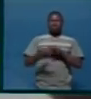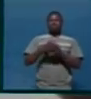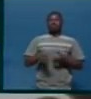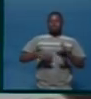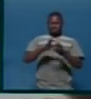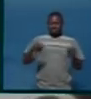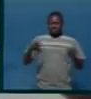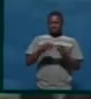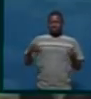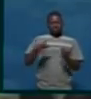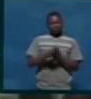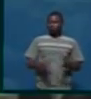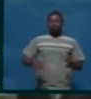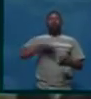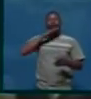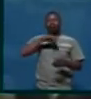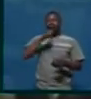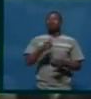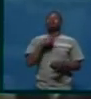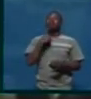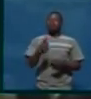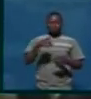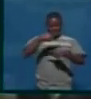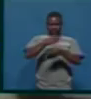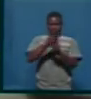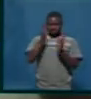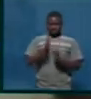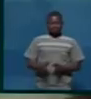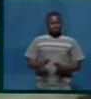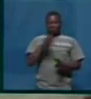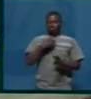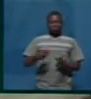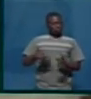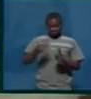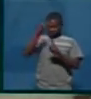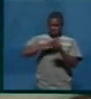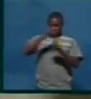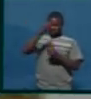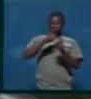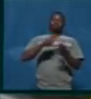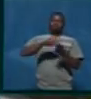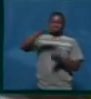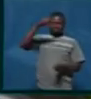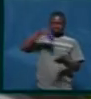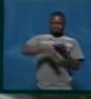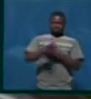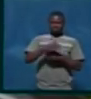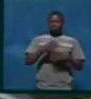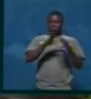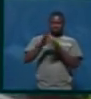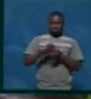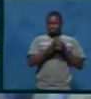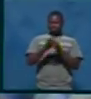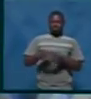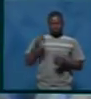cela suscite une tension palpable au sein de la filière. L'Union nationale des producteurs de coton du Burkina donne des